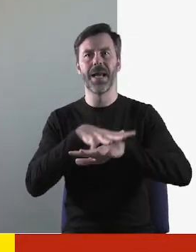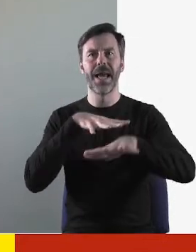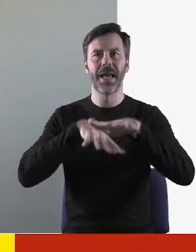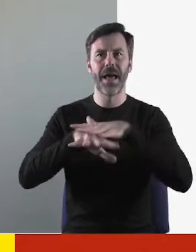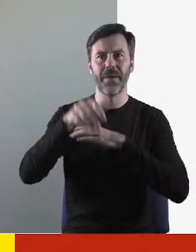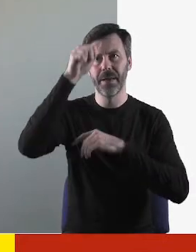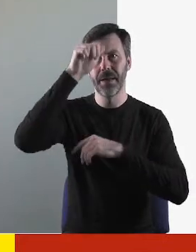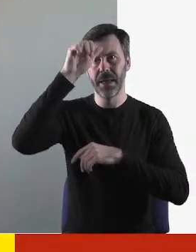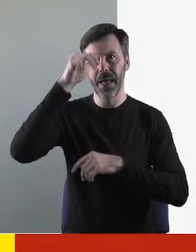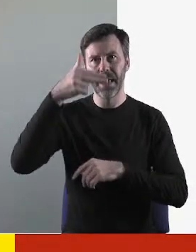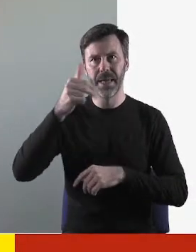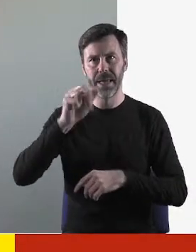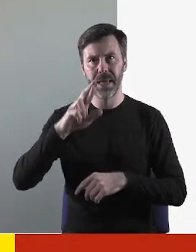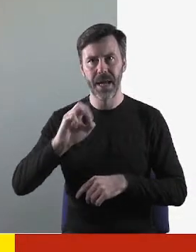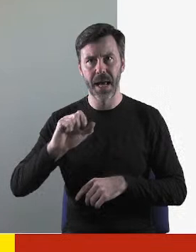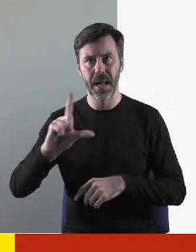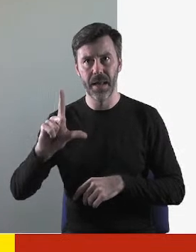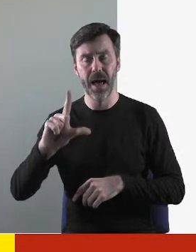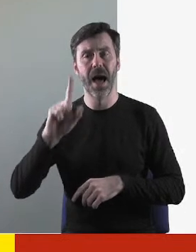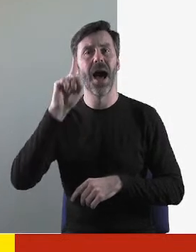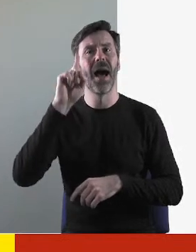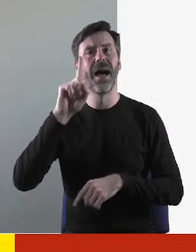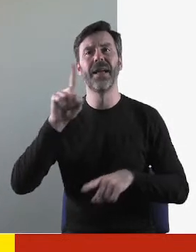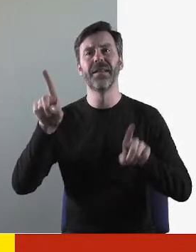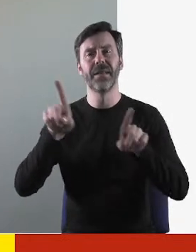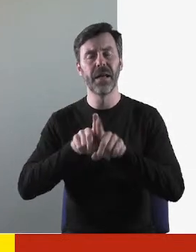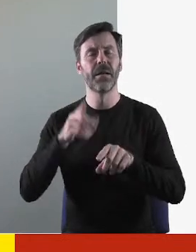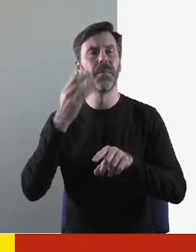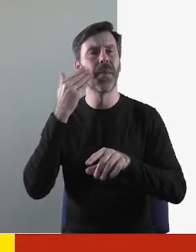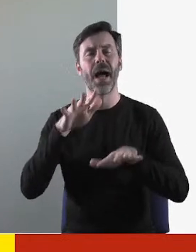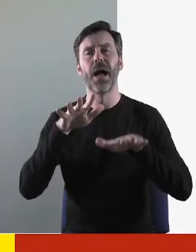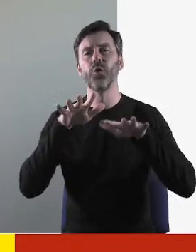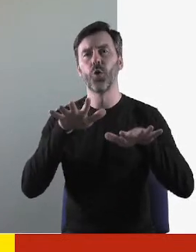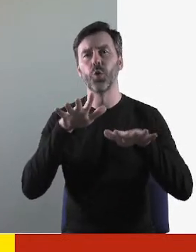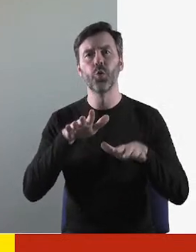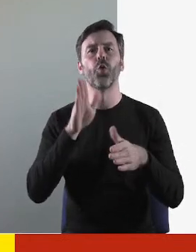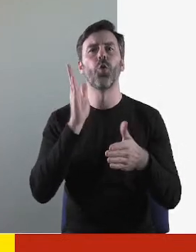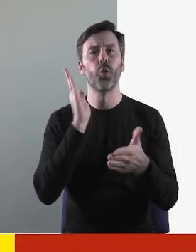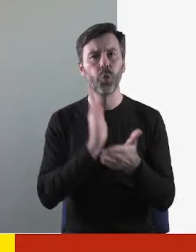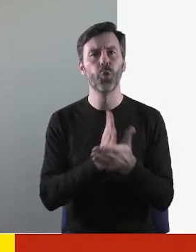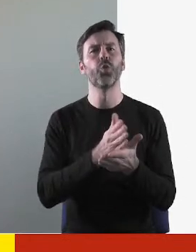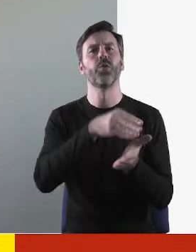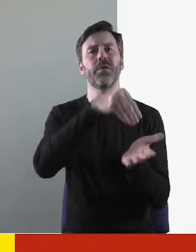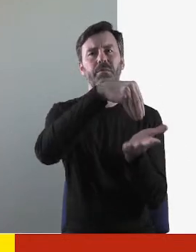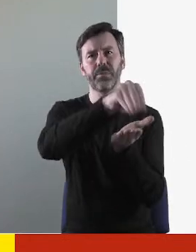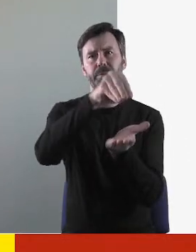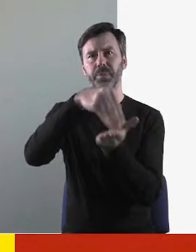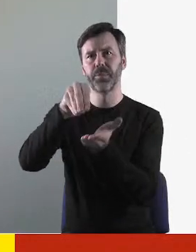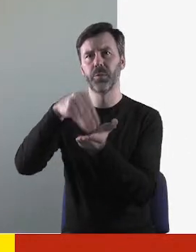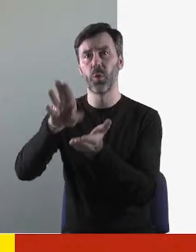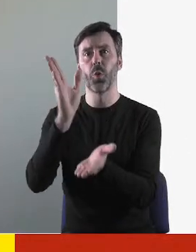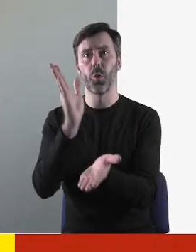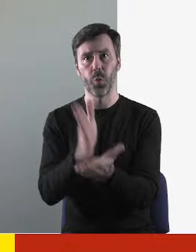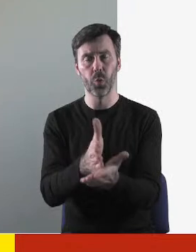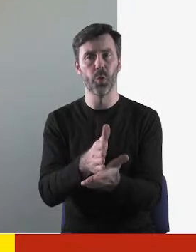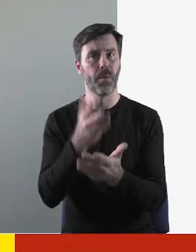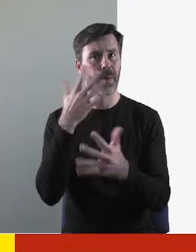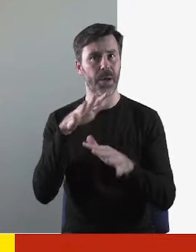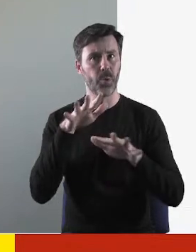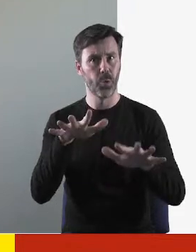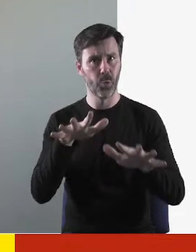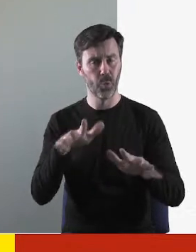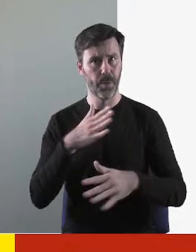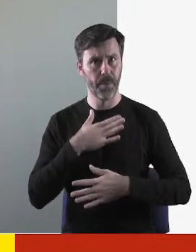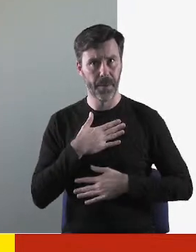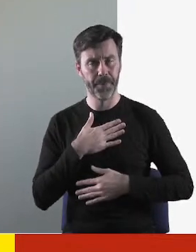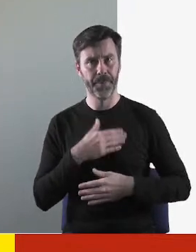nitrylowe, natomiast bardzo dużo już zostało wydane. Do chwili